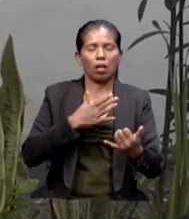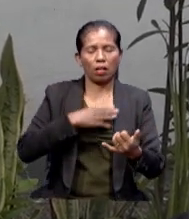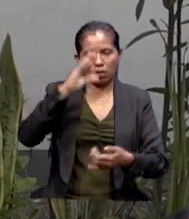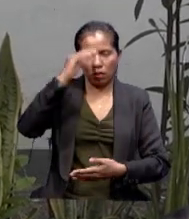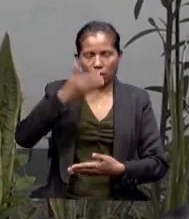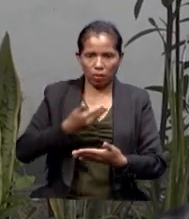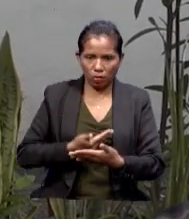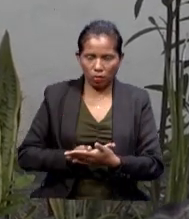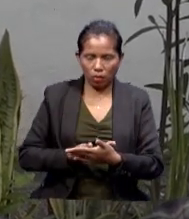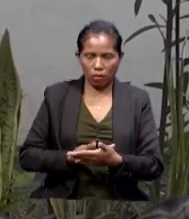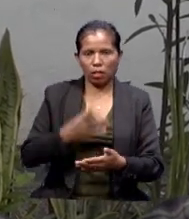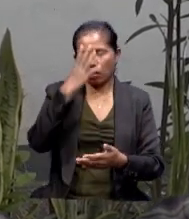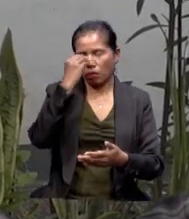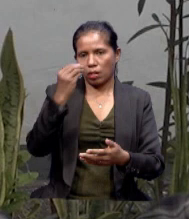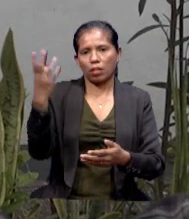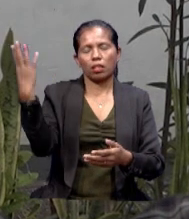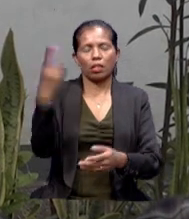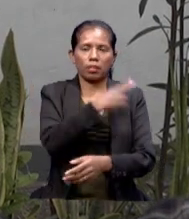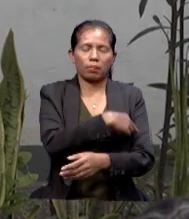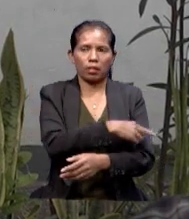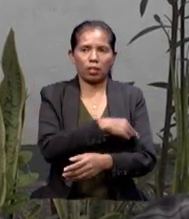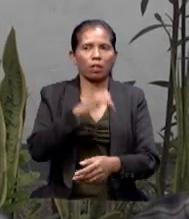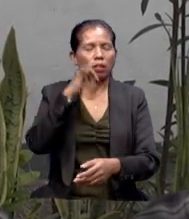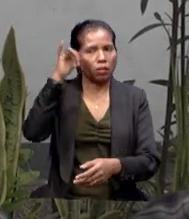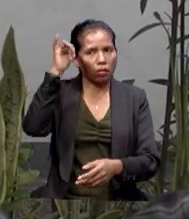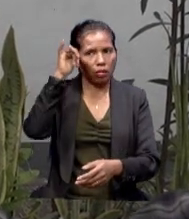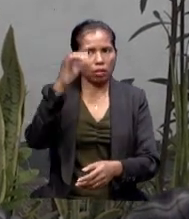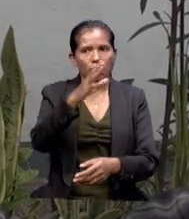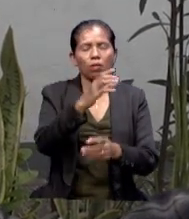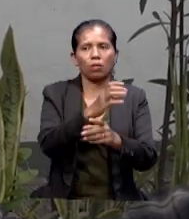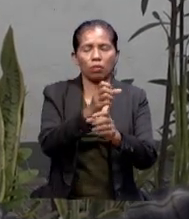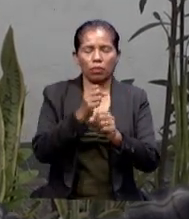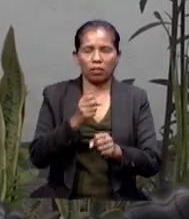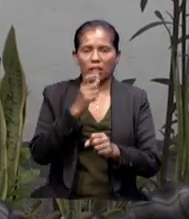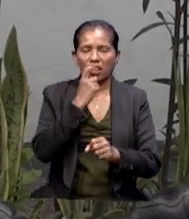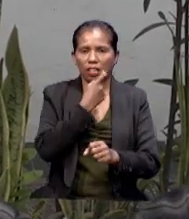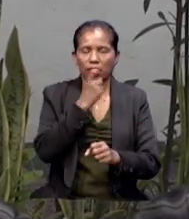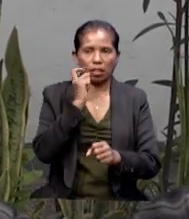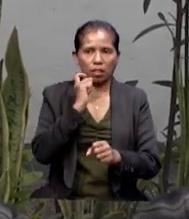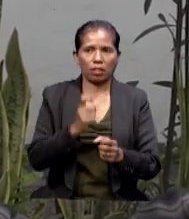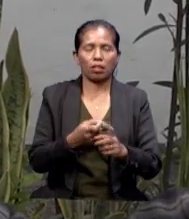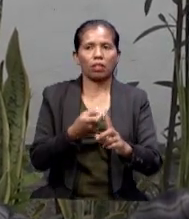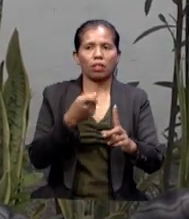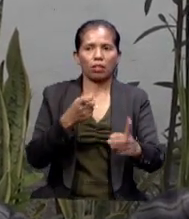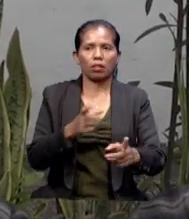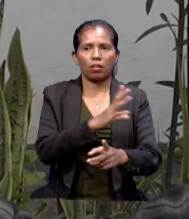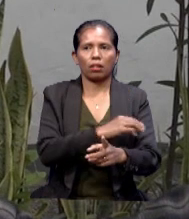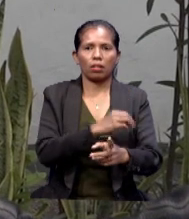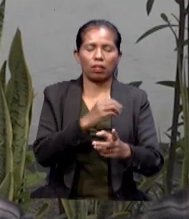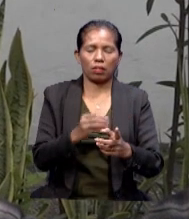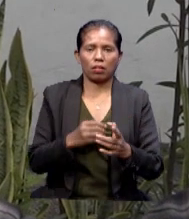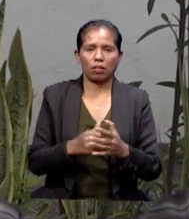ya hospital nasional giro berada sendiri nebe horseik mak foi losu nini nia umfantolu tamba kauza husi agresaun fiziku nebe